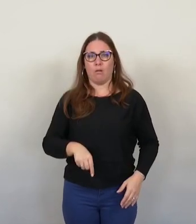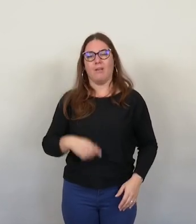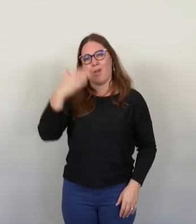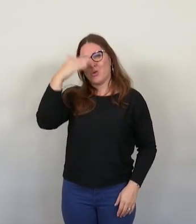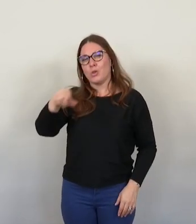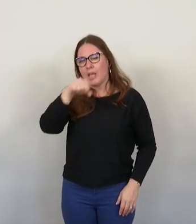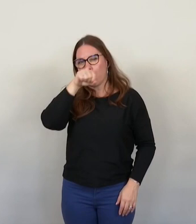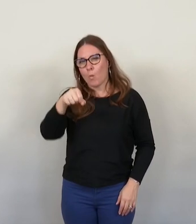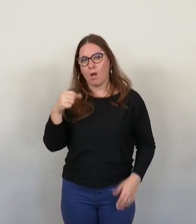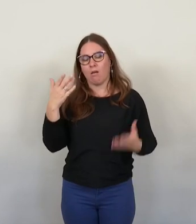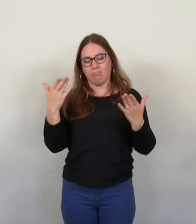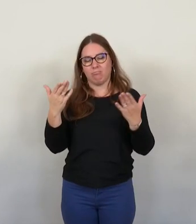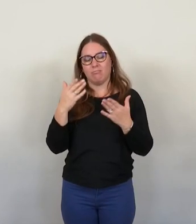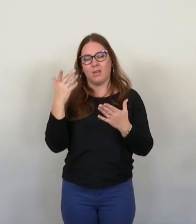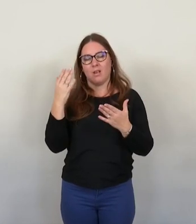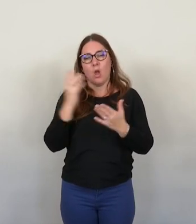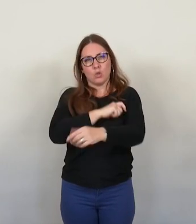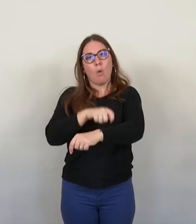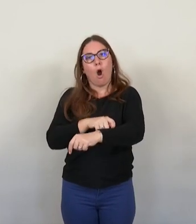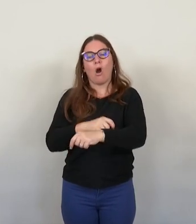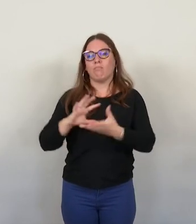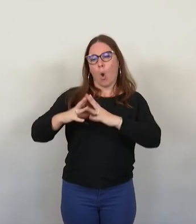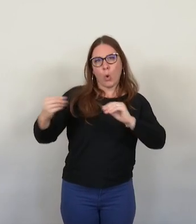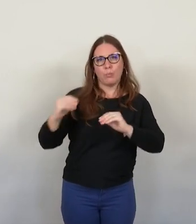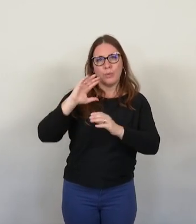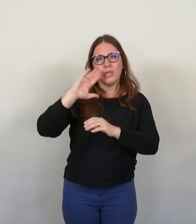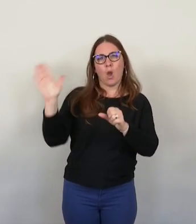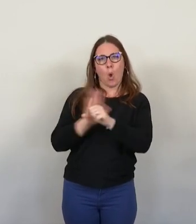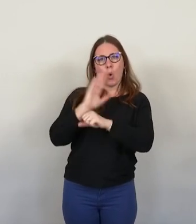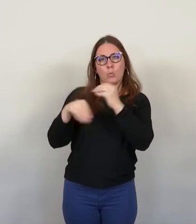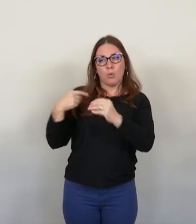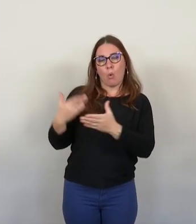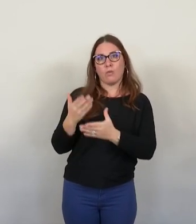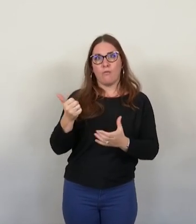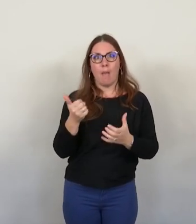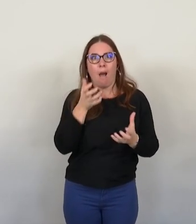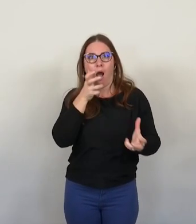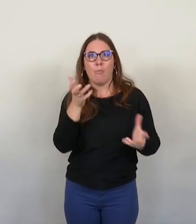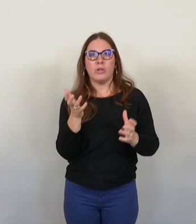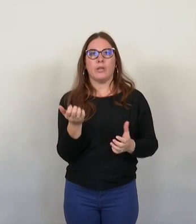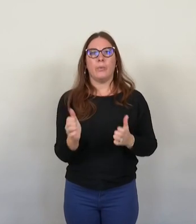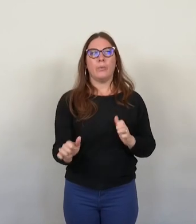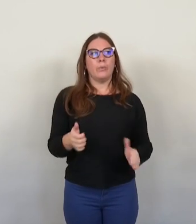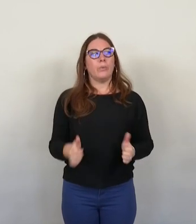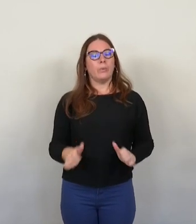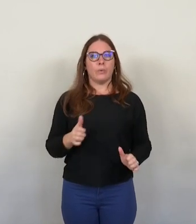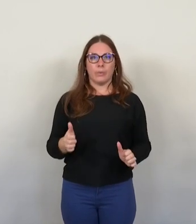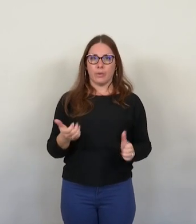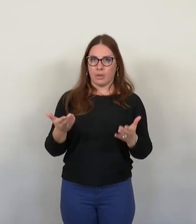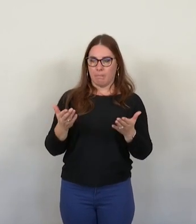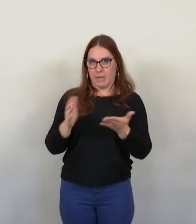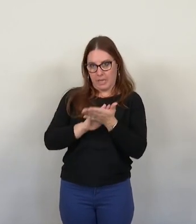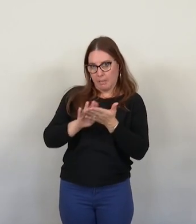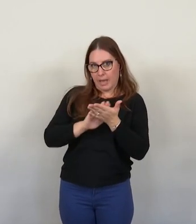amateur de sport l'ivresse de la Coupe du monde de rugby vous a-t-elle donné l'envie de beauté en touche alors que le pragmat le pragmatisme pardon